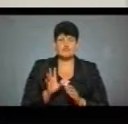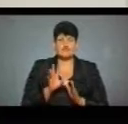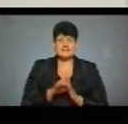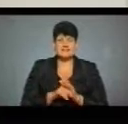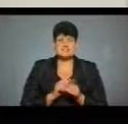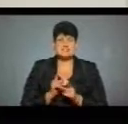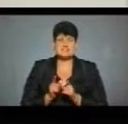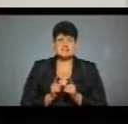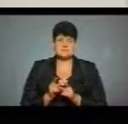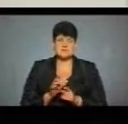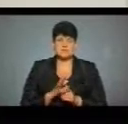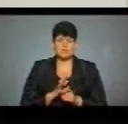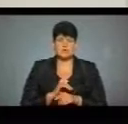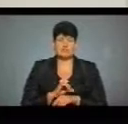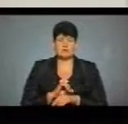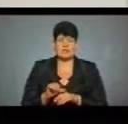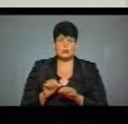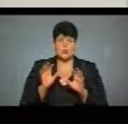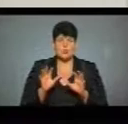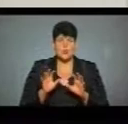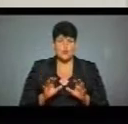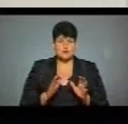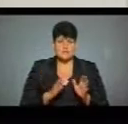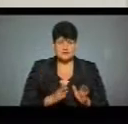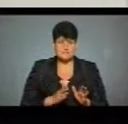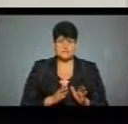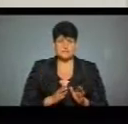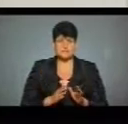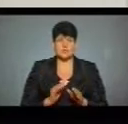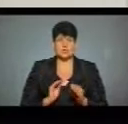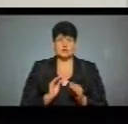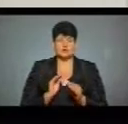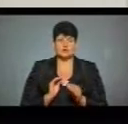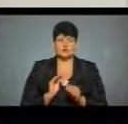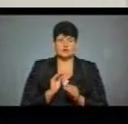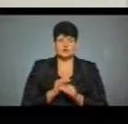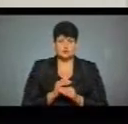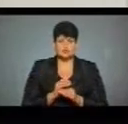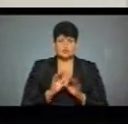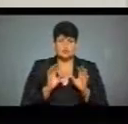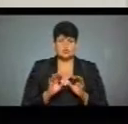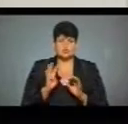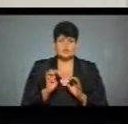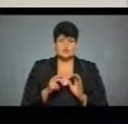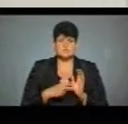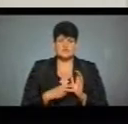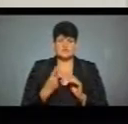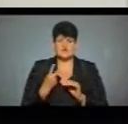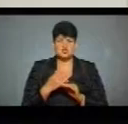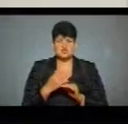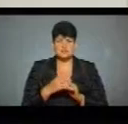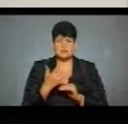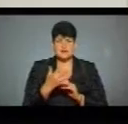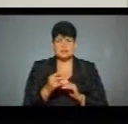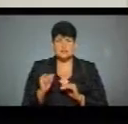зміни були до Митного кодексу, додана до статті 470 дві частини, це п'ята